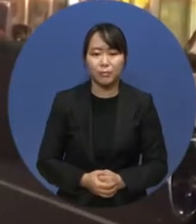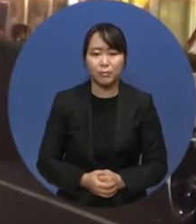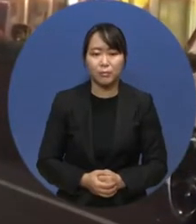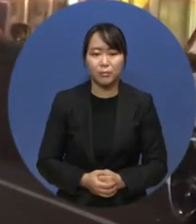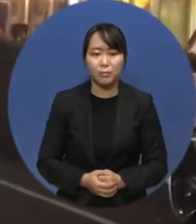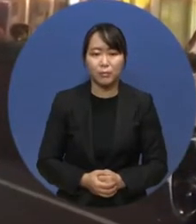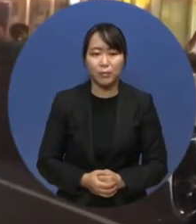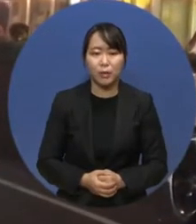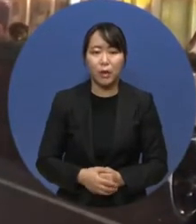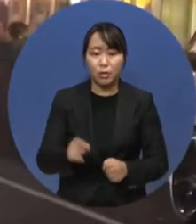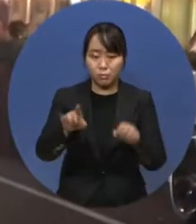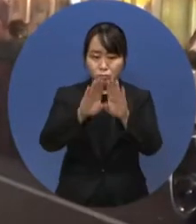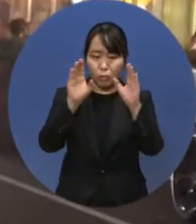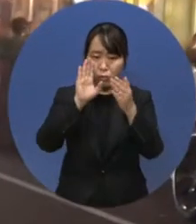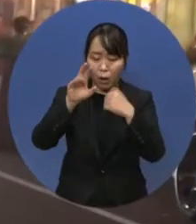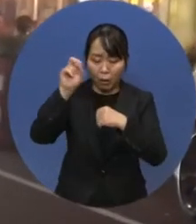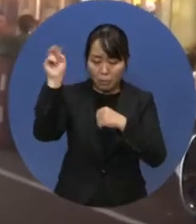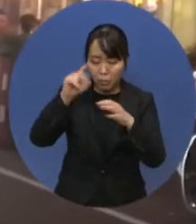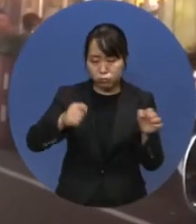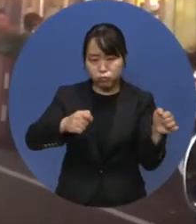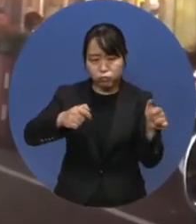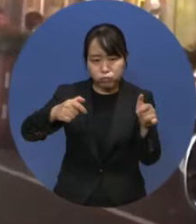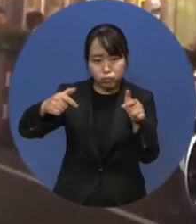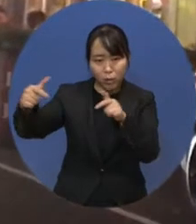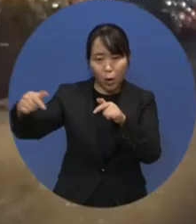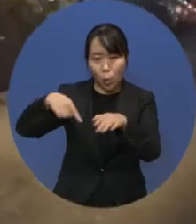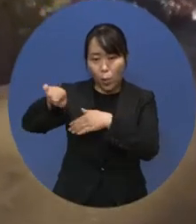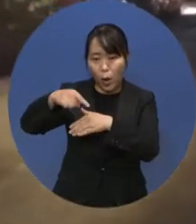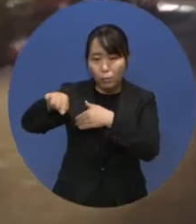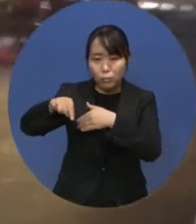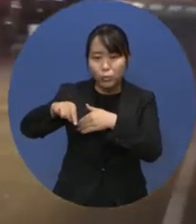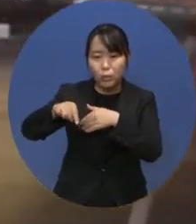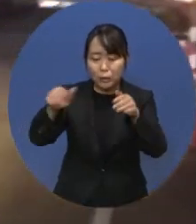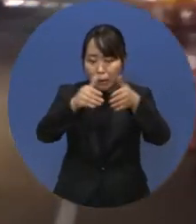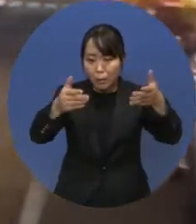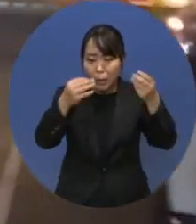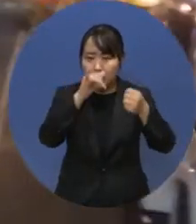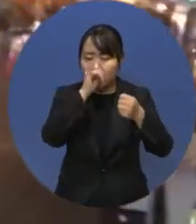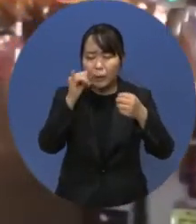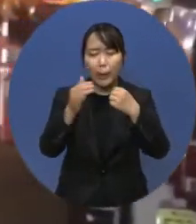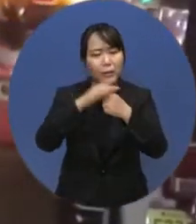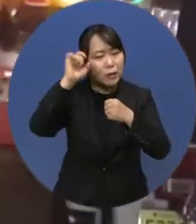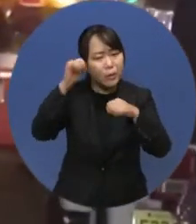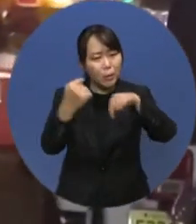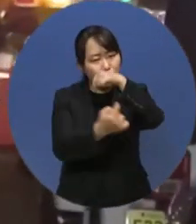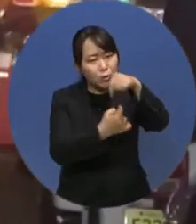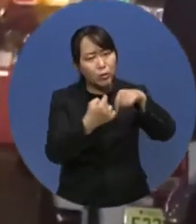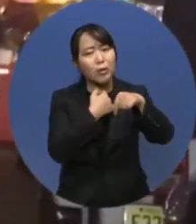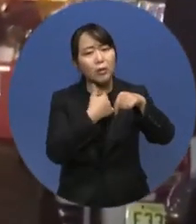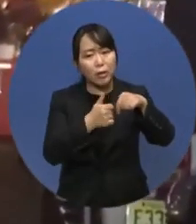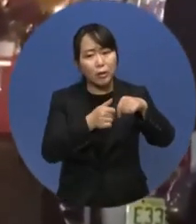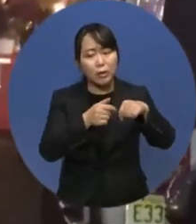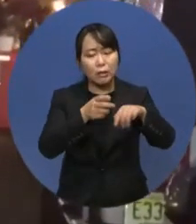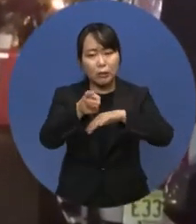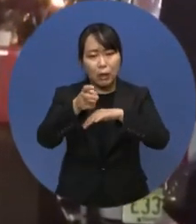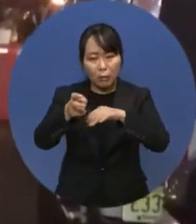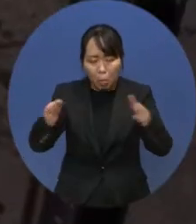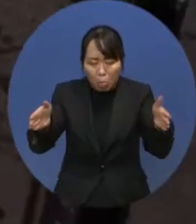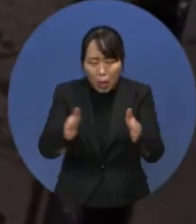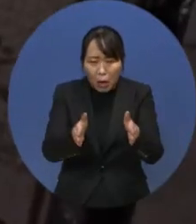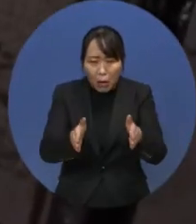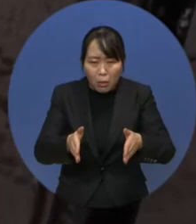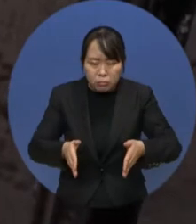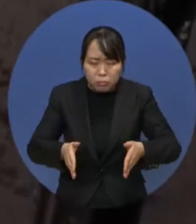아웃도어 다이닝을 오픈한 이후 갑작스럽게 늘어난 야외 테이블로 사실상 새벽에 운행하던 쓰레기 수거 차량들이 좁아진